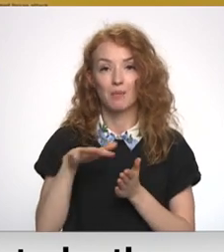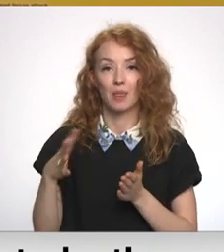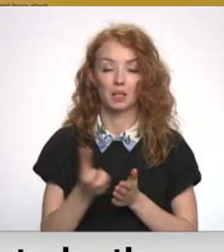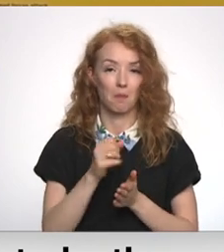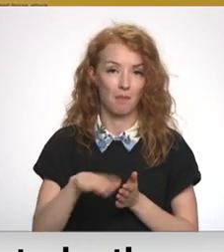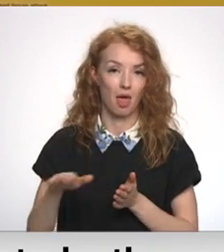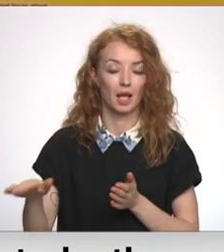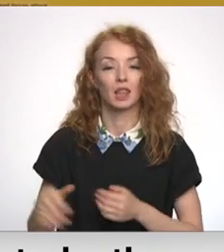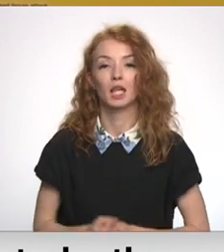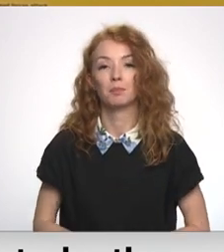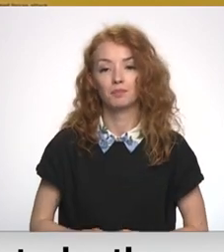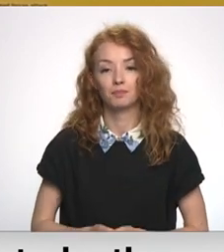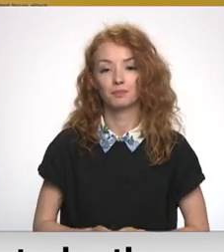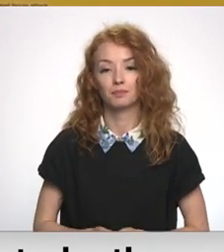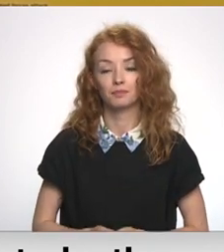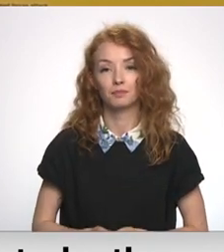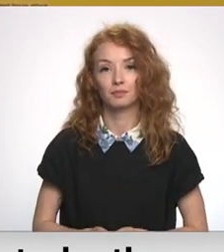bērniem.